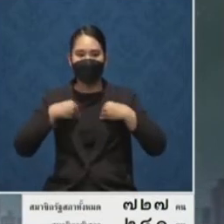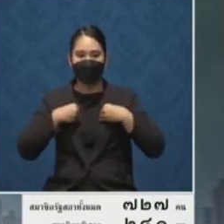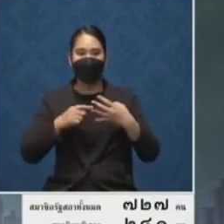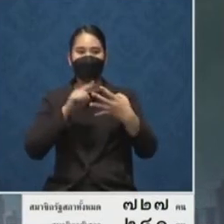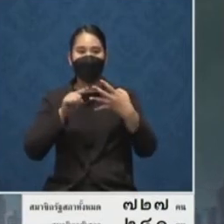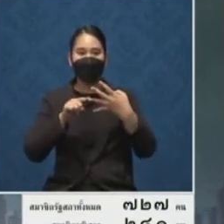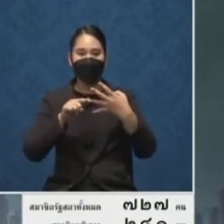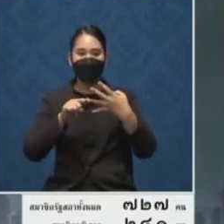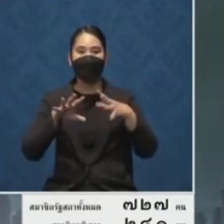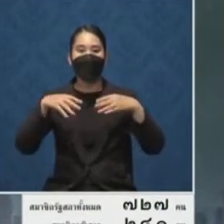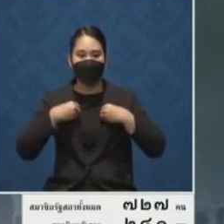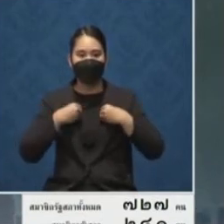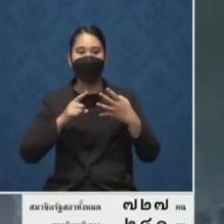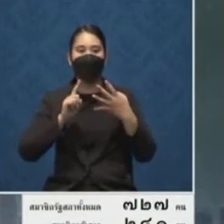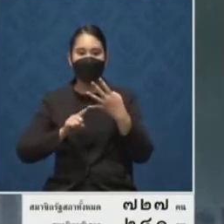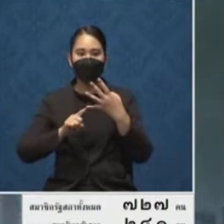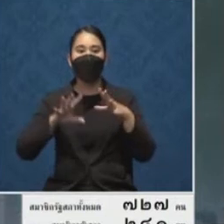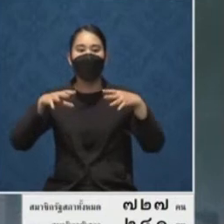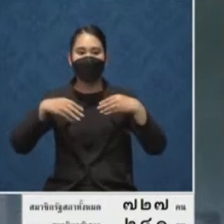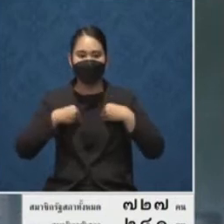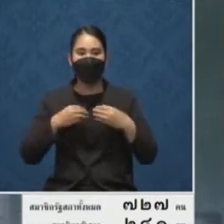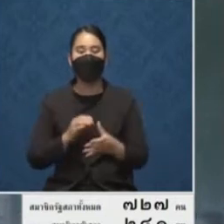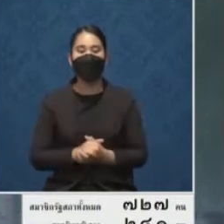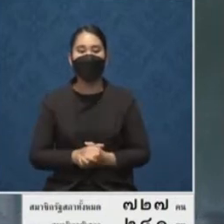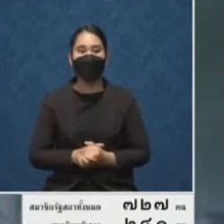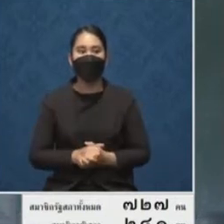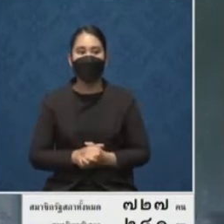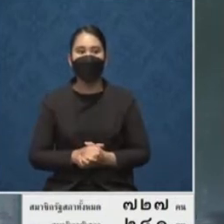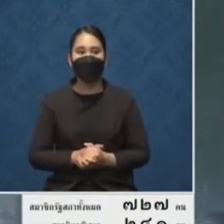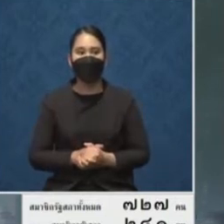การ3รับหลักการ4รับหลักการครับ